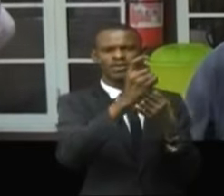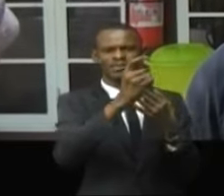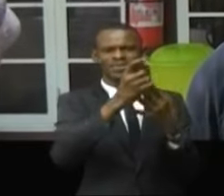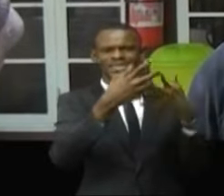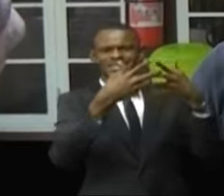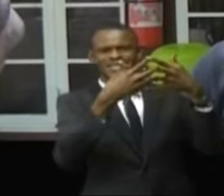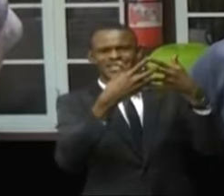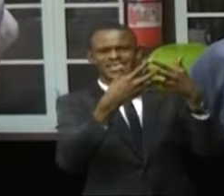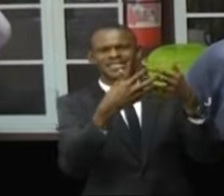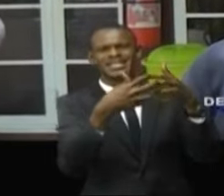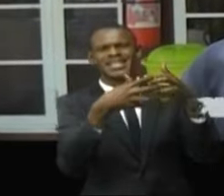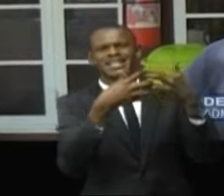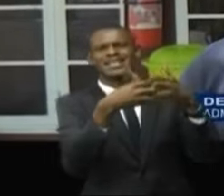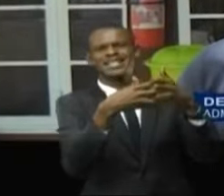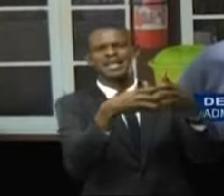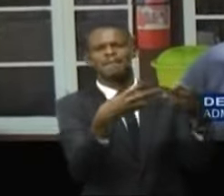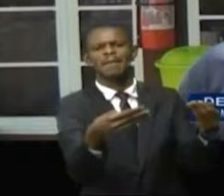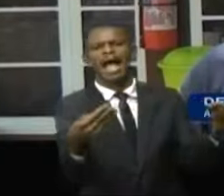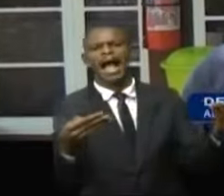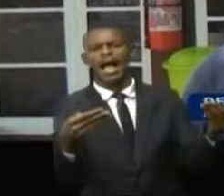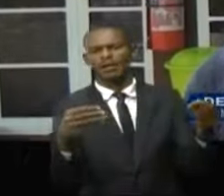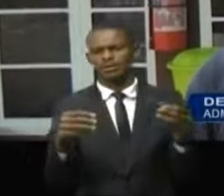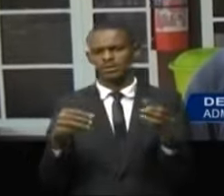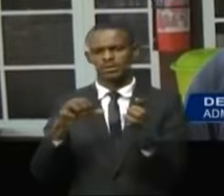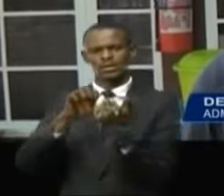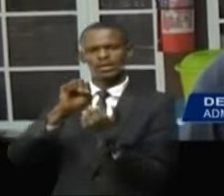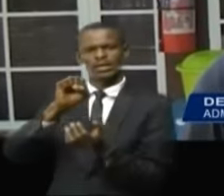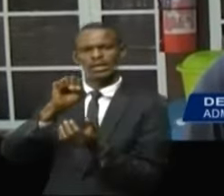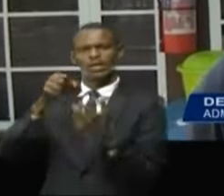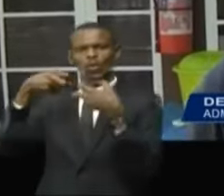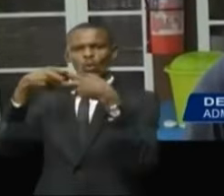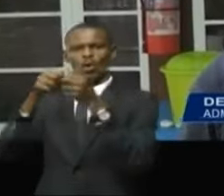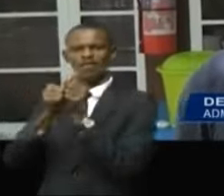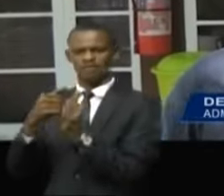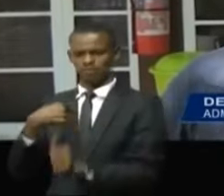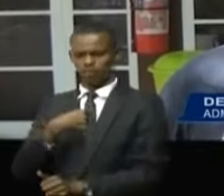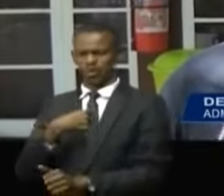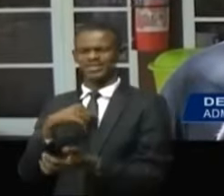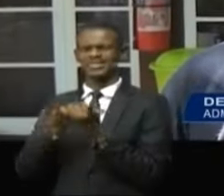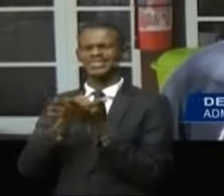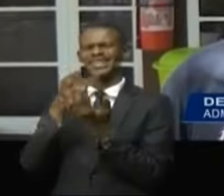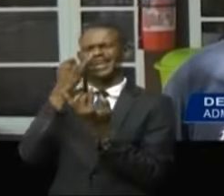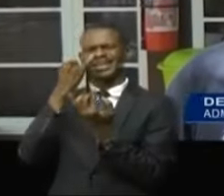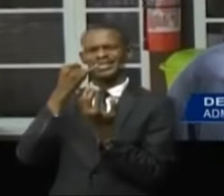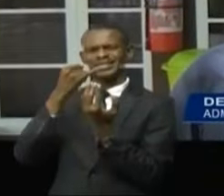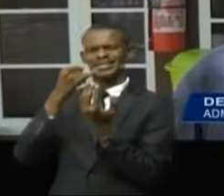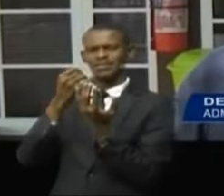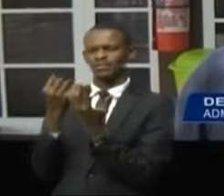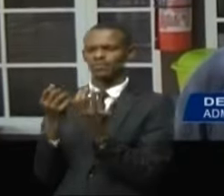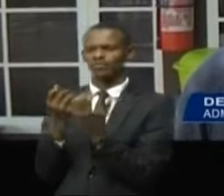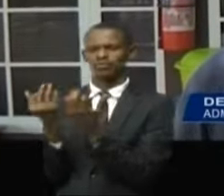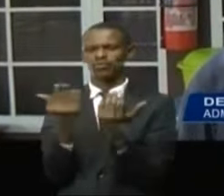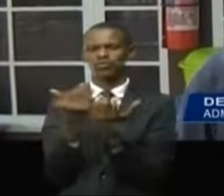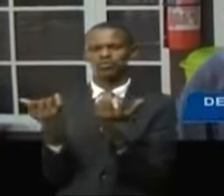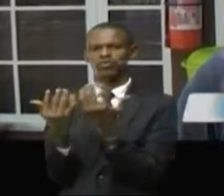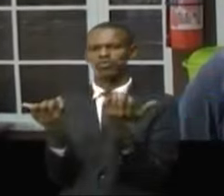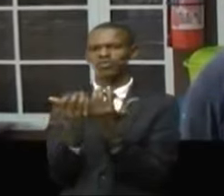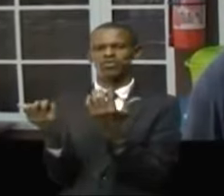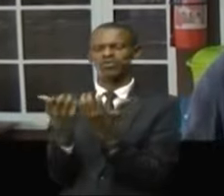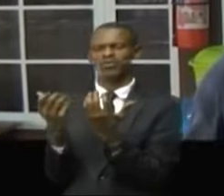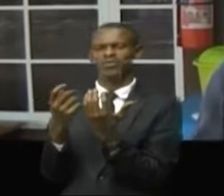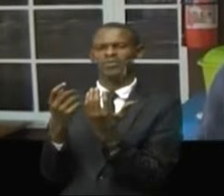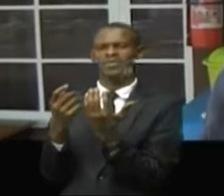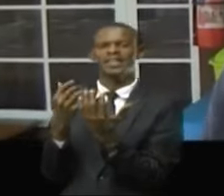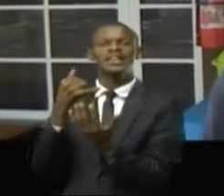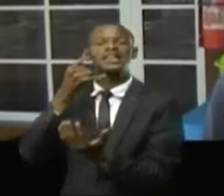c'est l'application que nous sommes en train de développer pour permettre aux usagers de la facilité de paiement de leurs